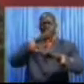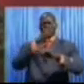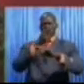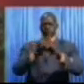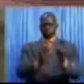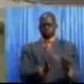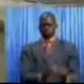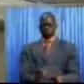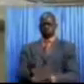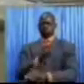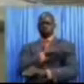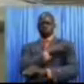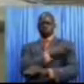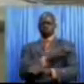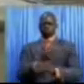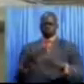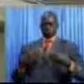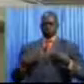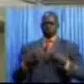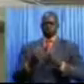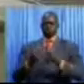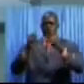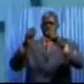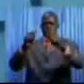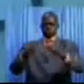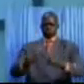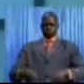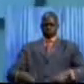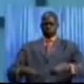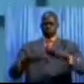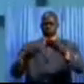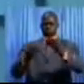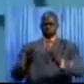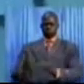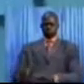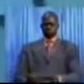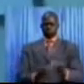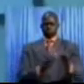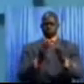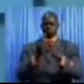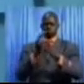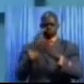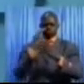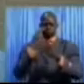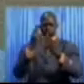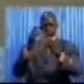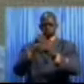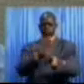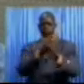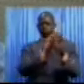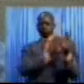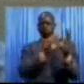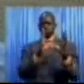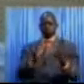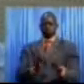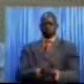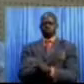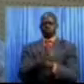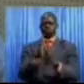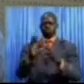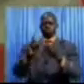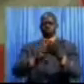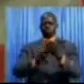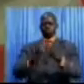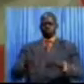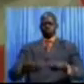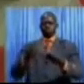organisation hospitalière solide et capable d'offrir des méthodes de diagnostic et de prise en charge adaptées. Le document soumis